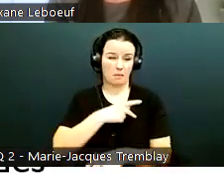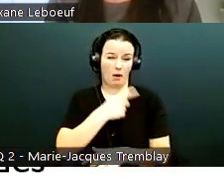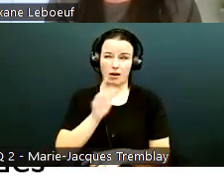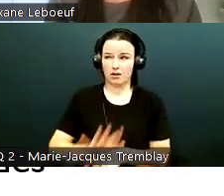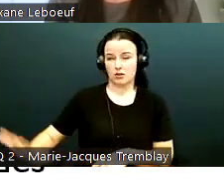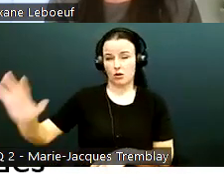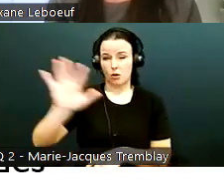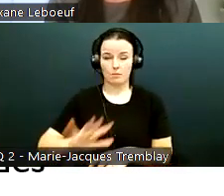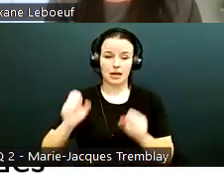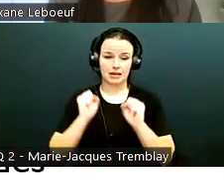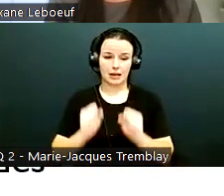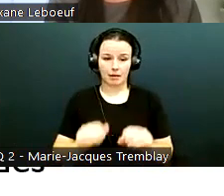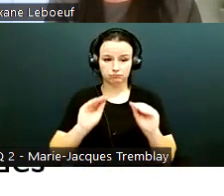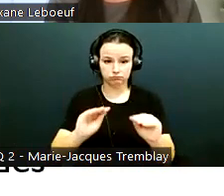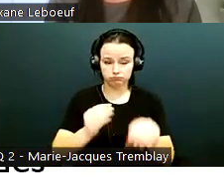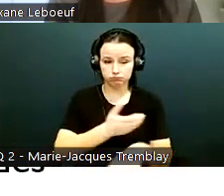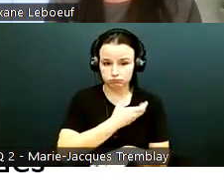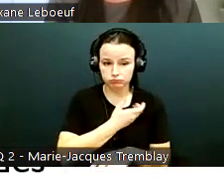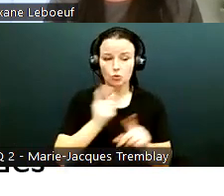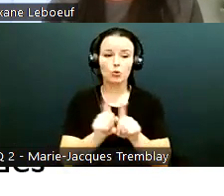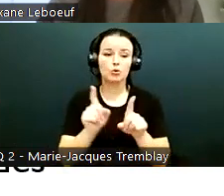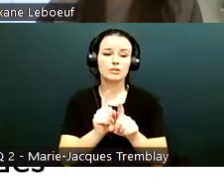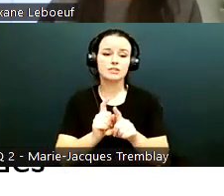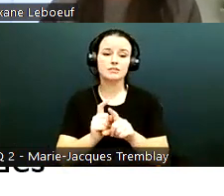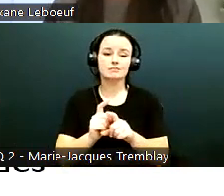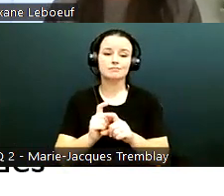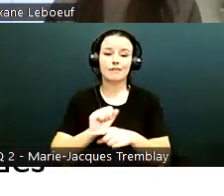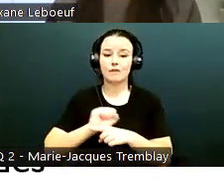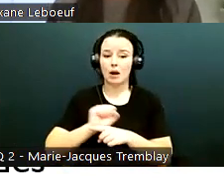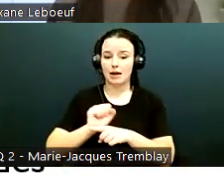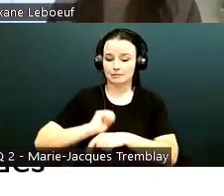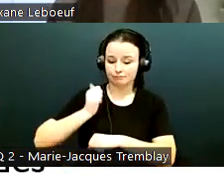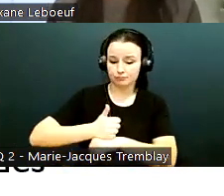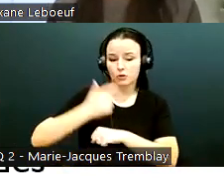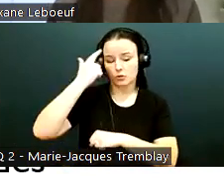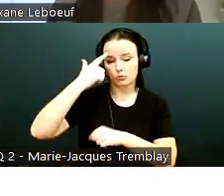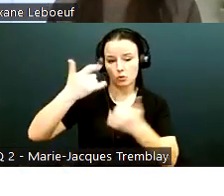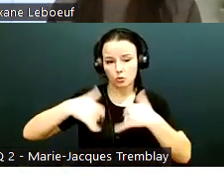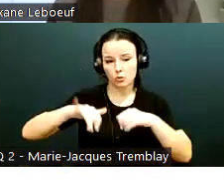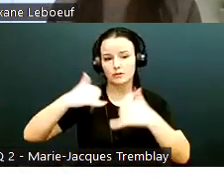et aussi développer une formation pour soutenir cette implantation-là.